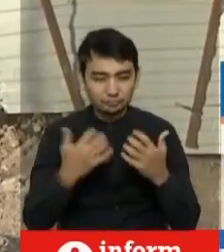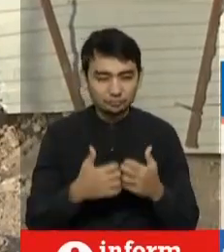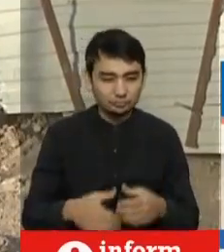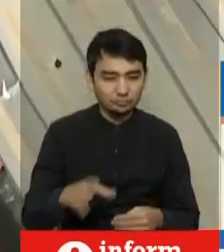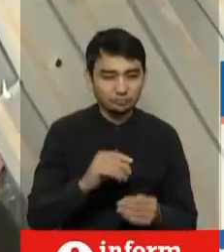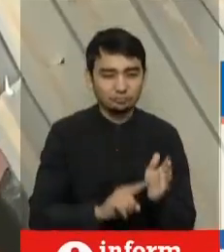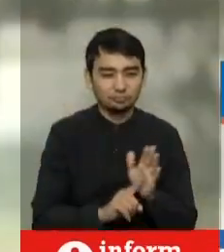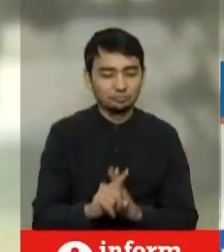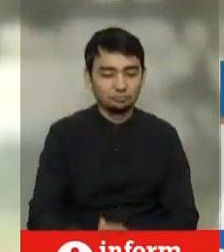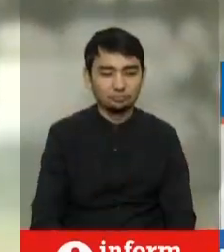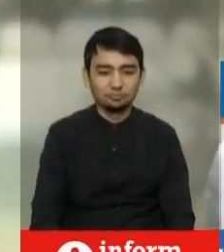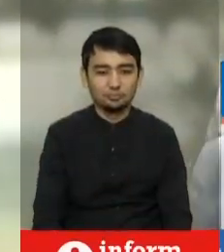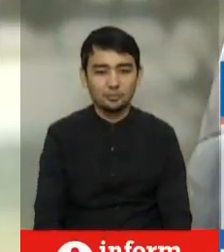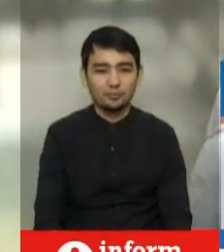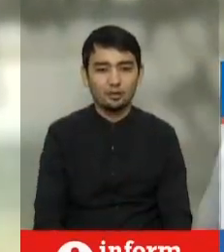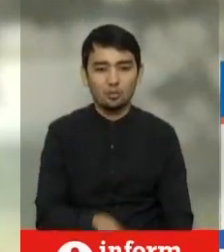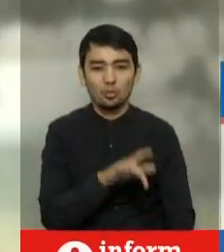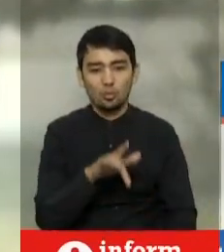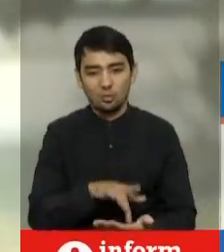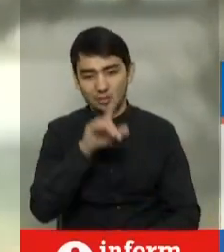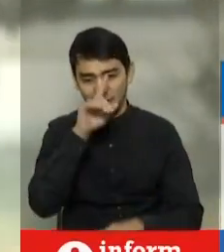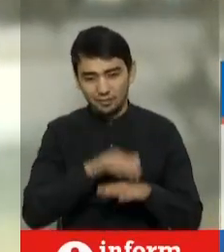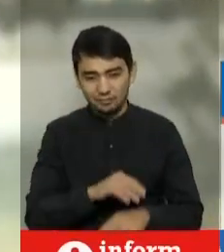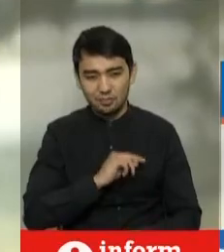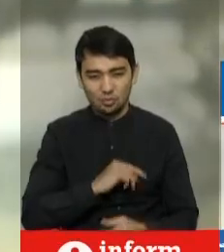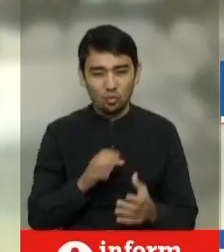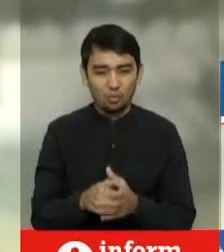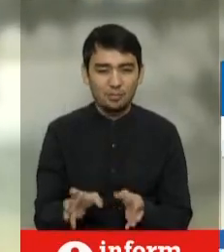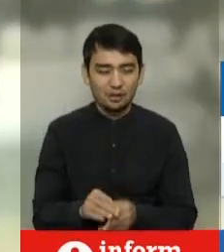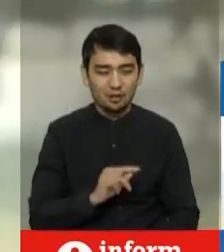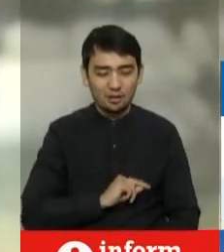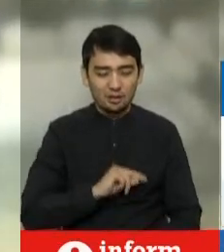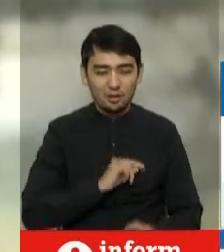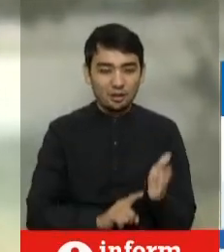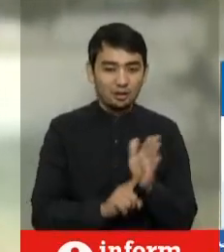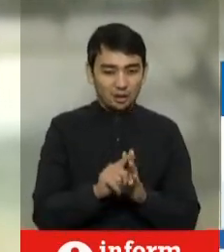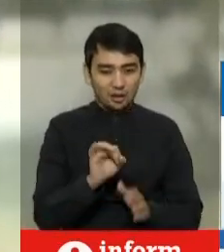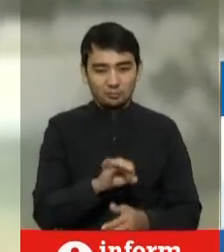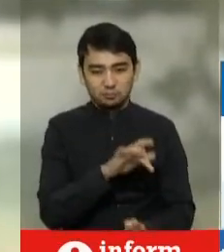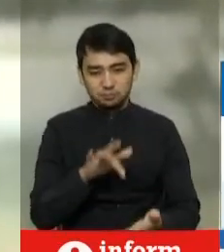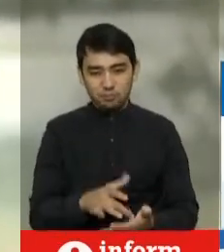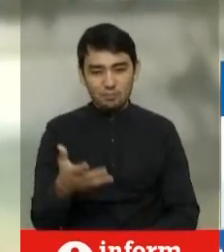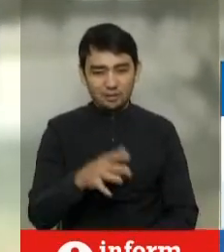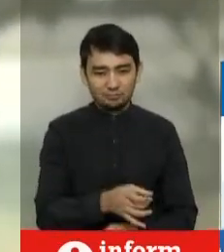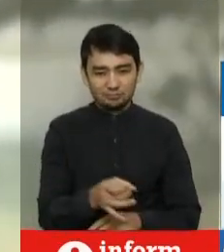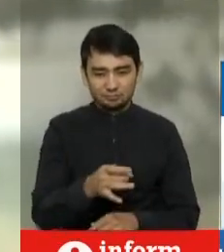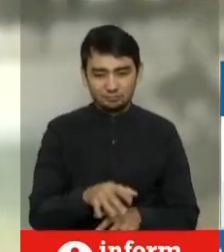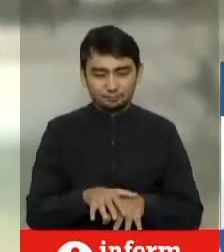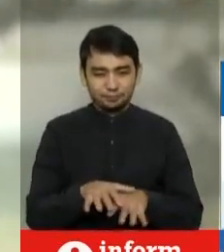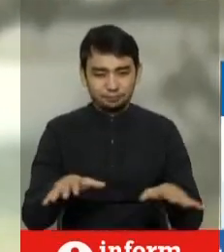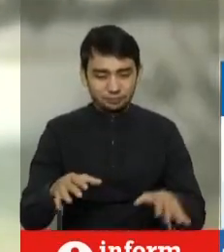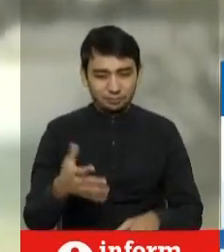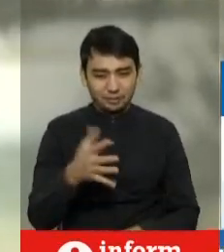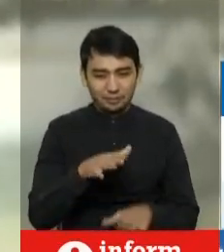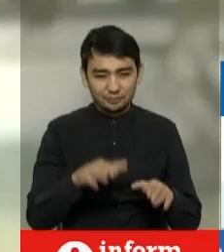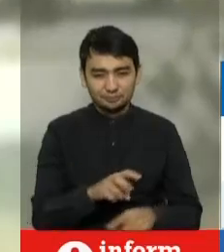жатыр. Қала әкімінің бастаған жұмыс тобымен осы қаладағы 5 аймаққа бөліп алып, сол 5 аймақты